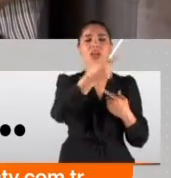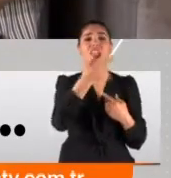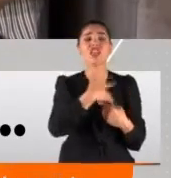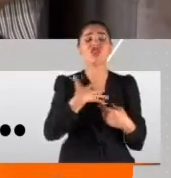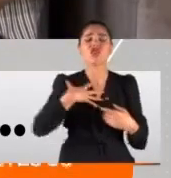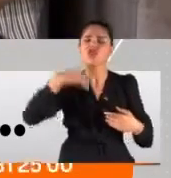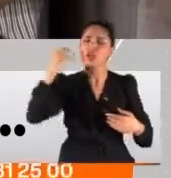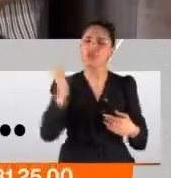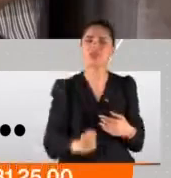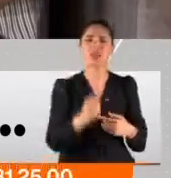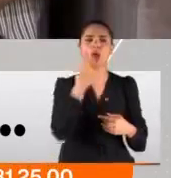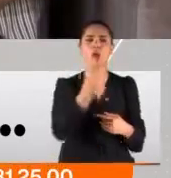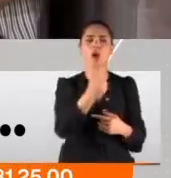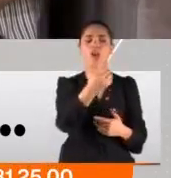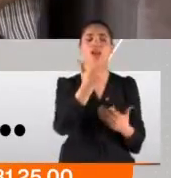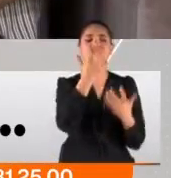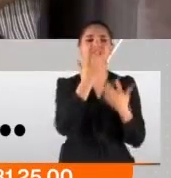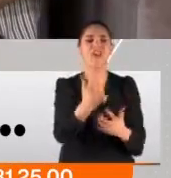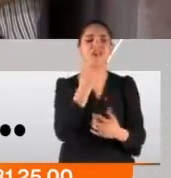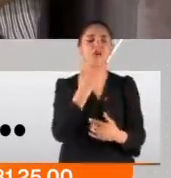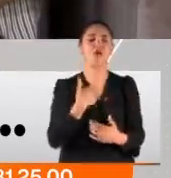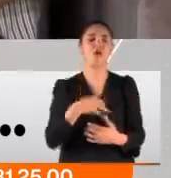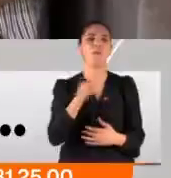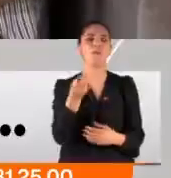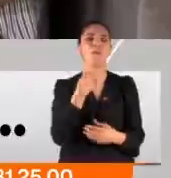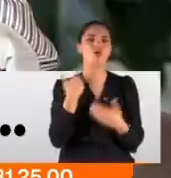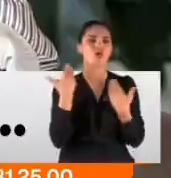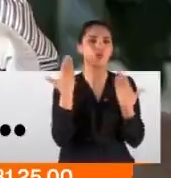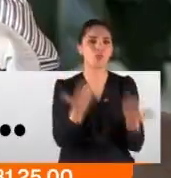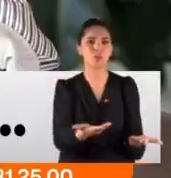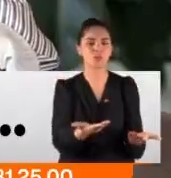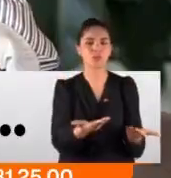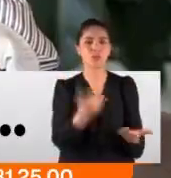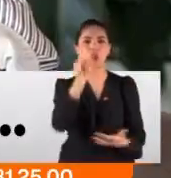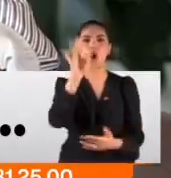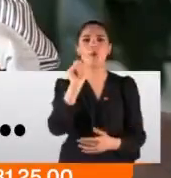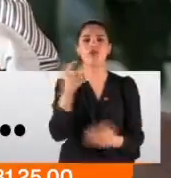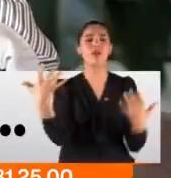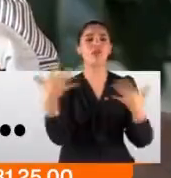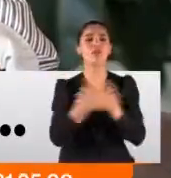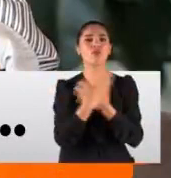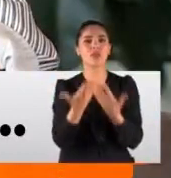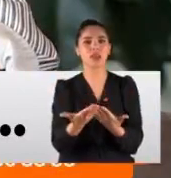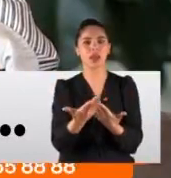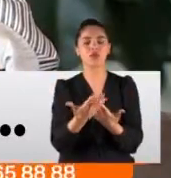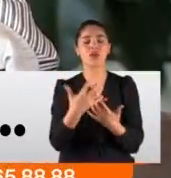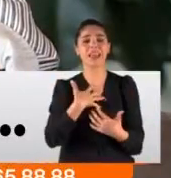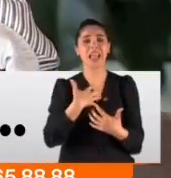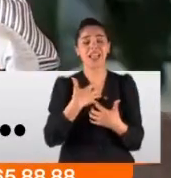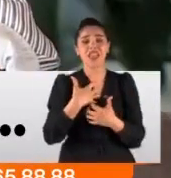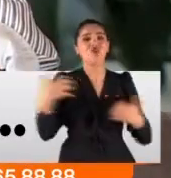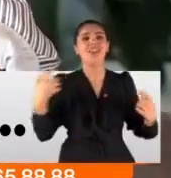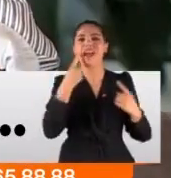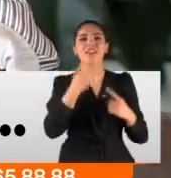canları pahasına yaptıkları fedakarlıklara borçluyuz. 15 Temmuz gecesi üstün